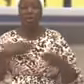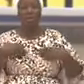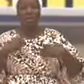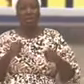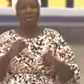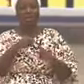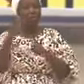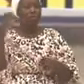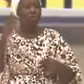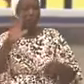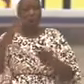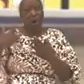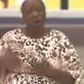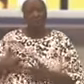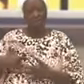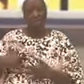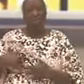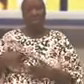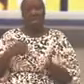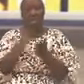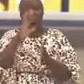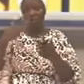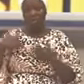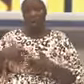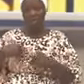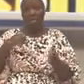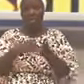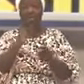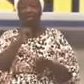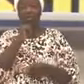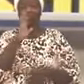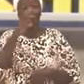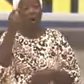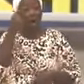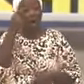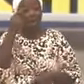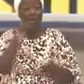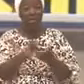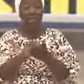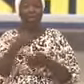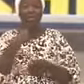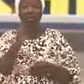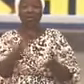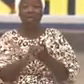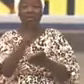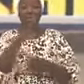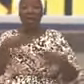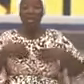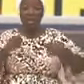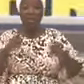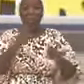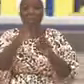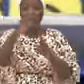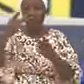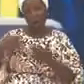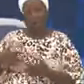ton coeur ce ne sont pas des yeux qui montre dit coach aguerris c'est au coeur c'est la